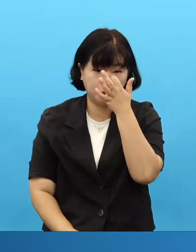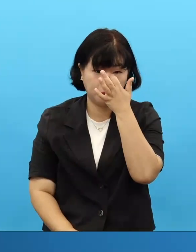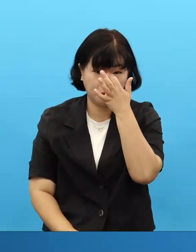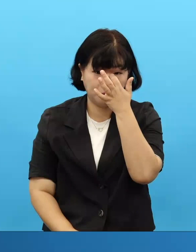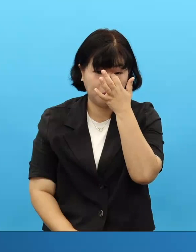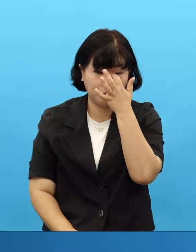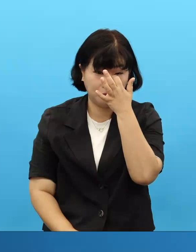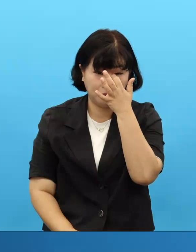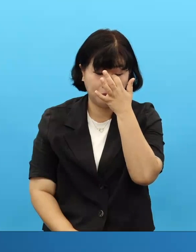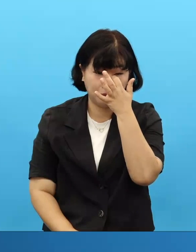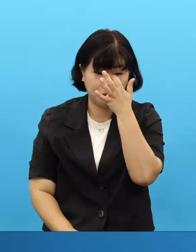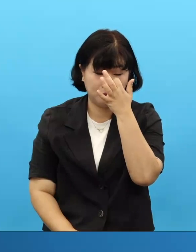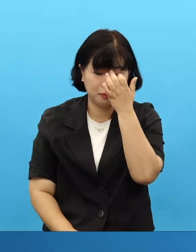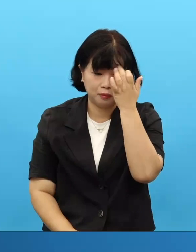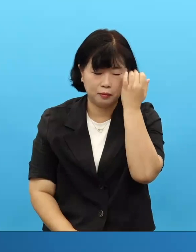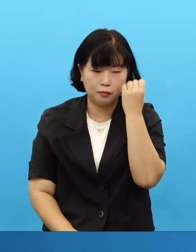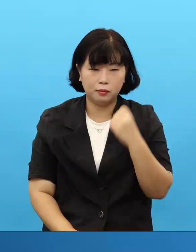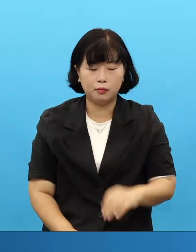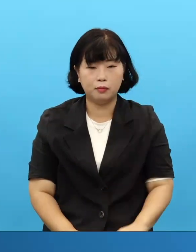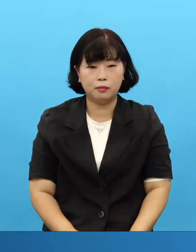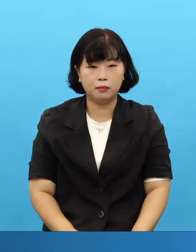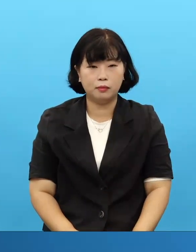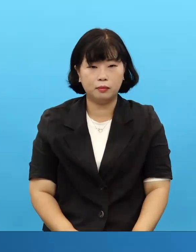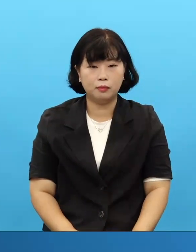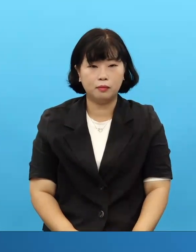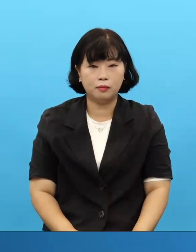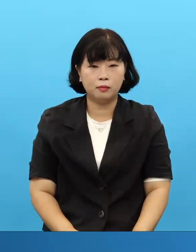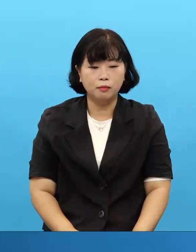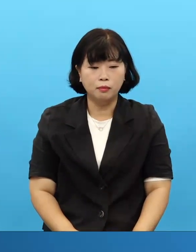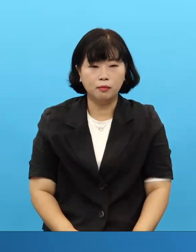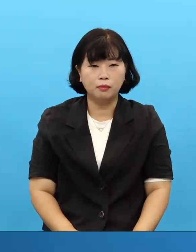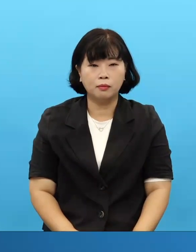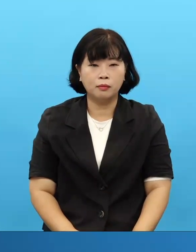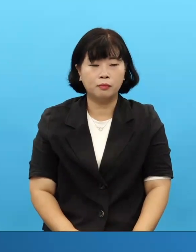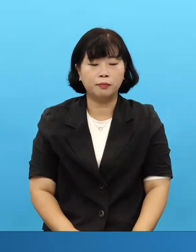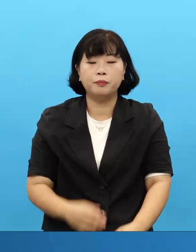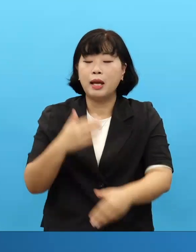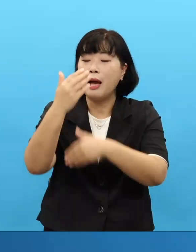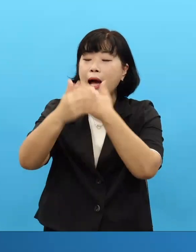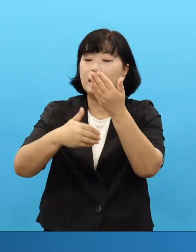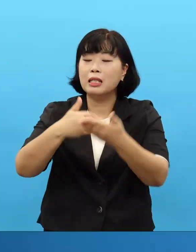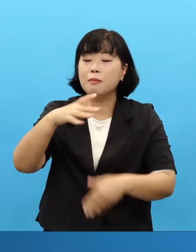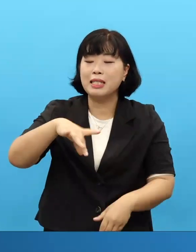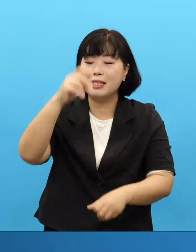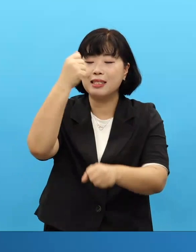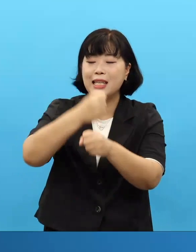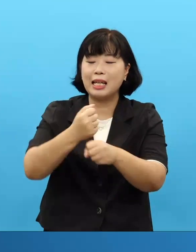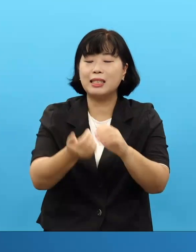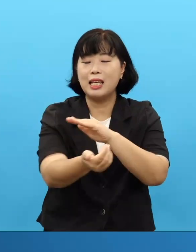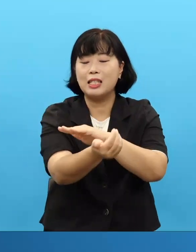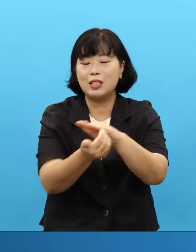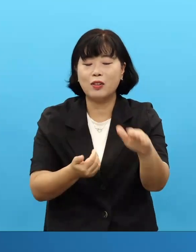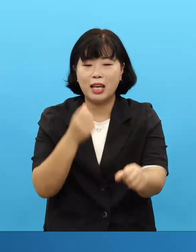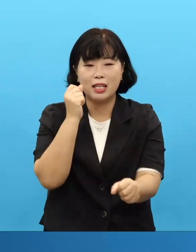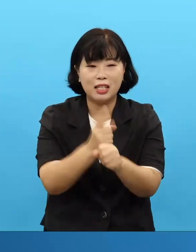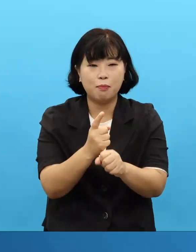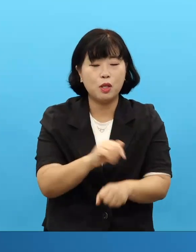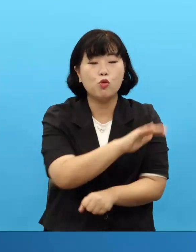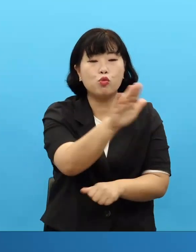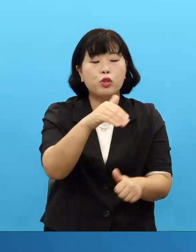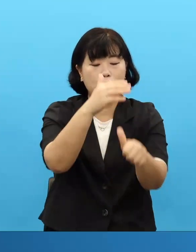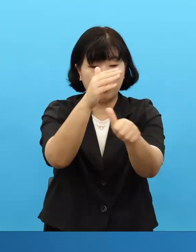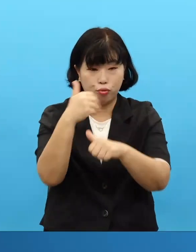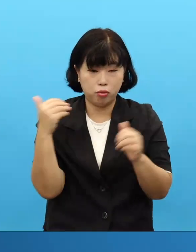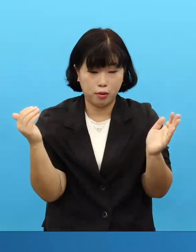돼요. 하나님이 창세전에 부르셨다고 돼요. We are not individuals created for such a purpose. 그렇죠. God has created us before the time 이미. of creation.